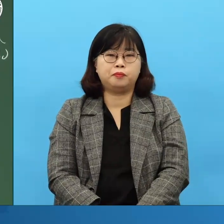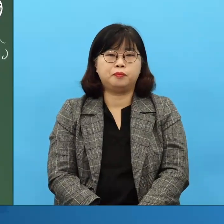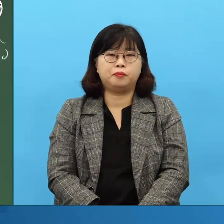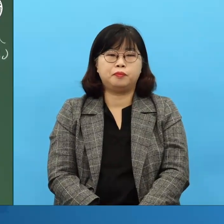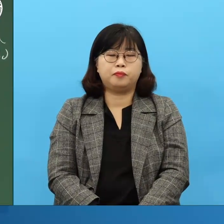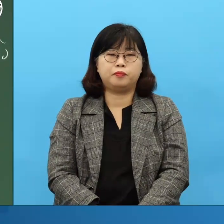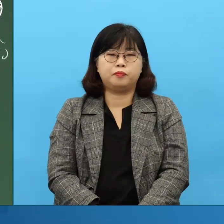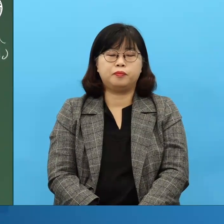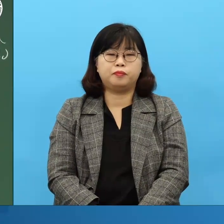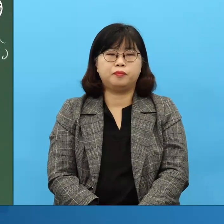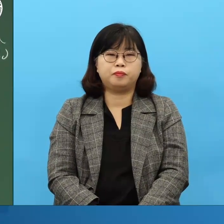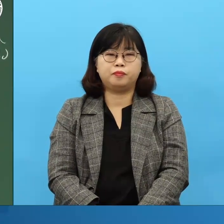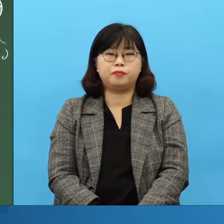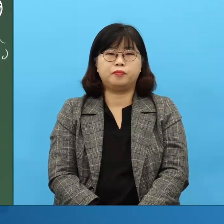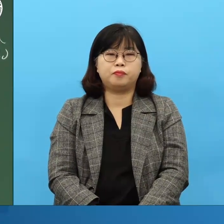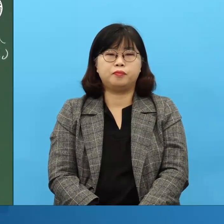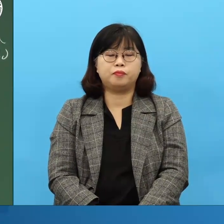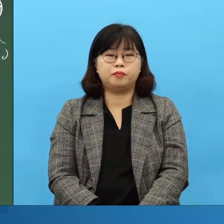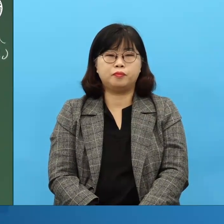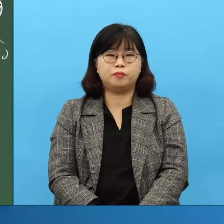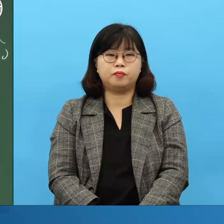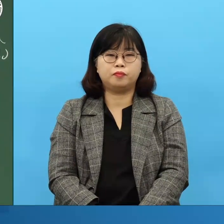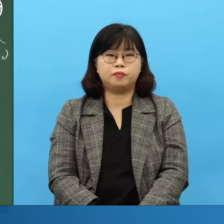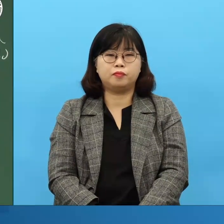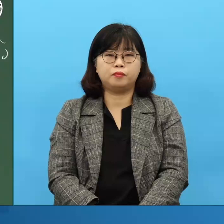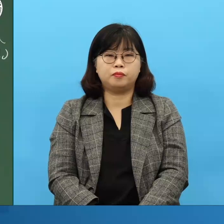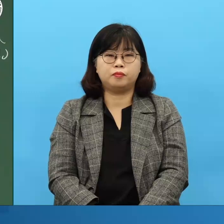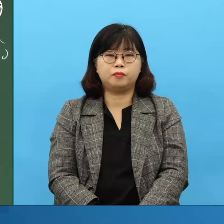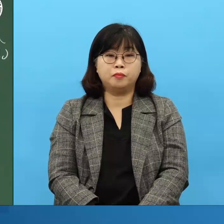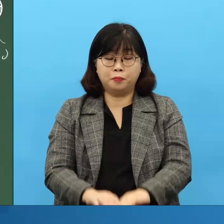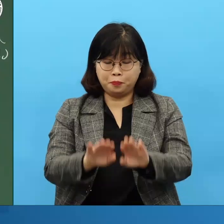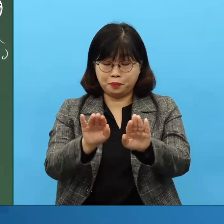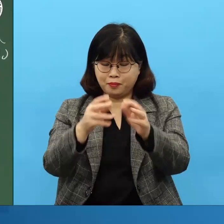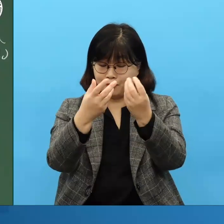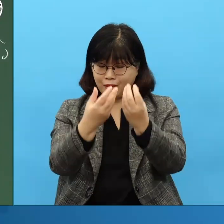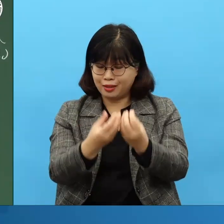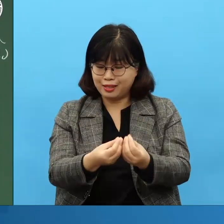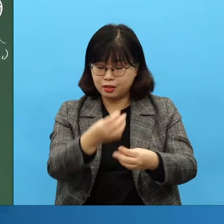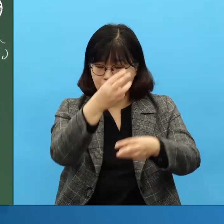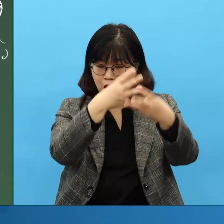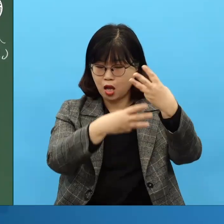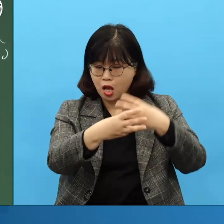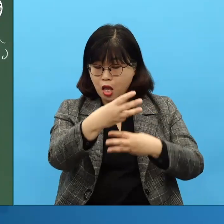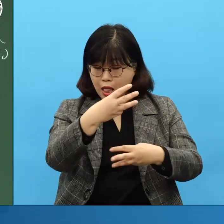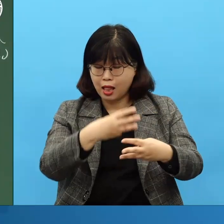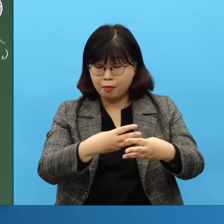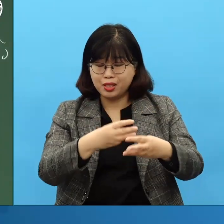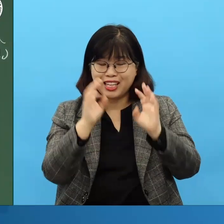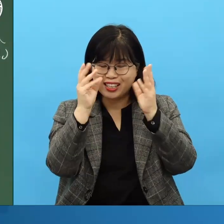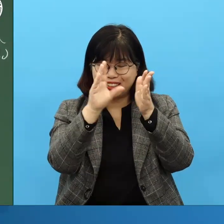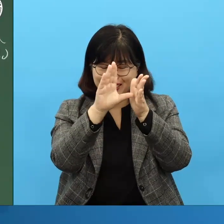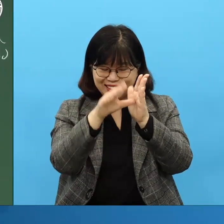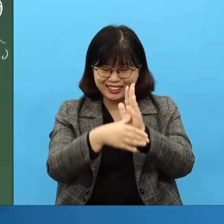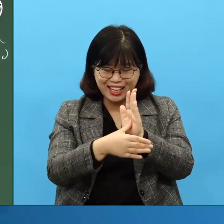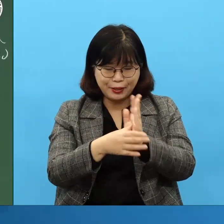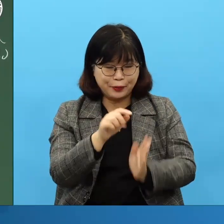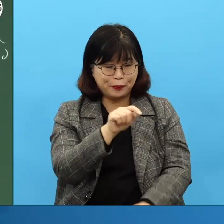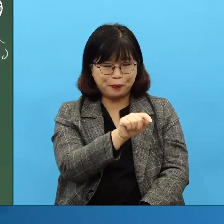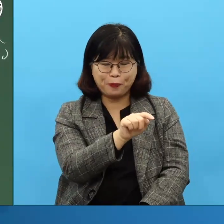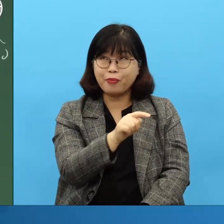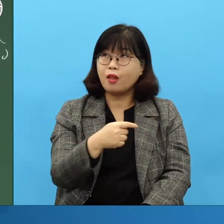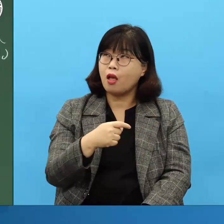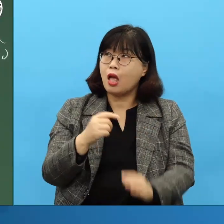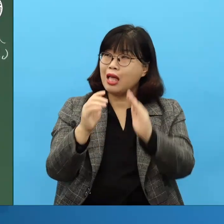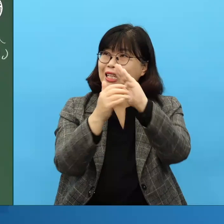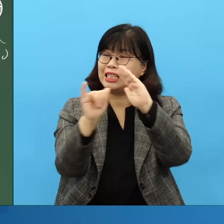조금 가정에 뭐 이런 어려움이 할 때 이걸 완전 발판을 하고 뛰어넘어야지. 안 그러면요 그게 응답으로 와요. So for example, if you had difficulties